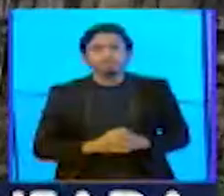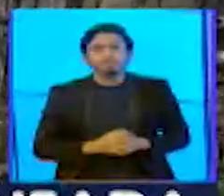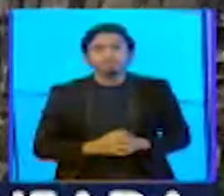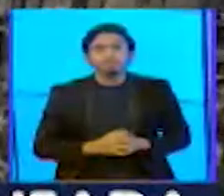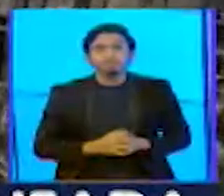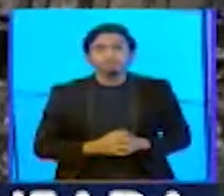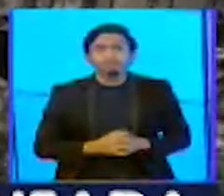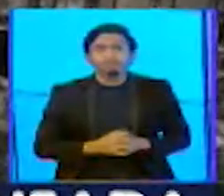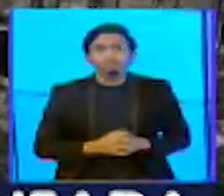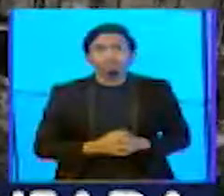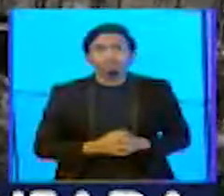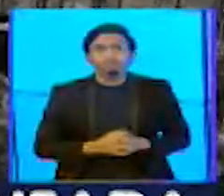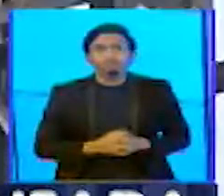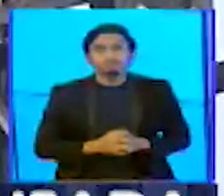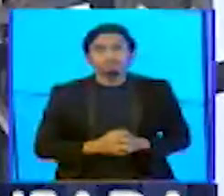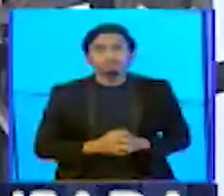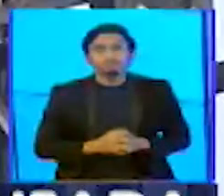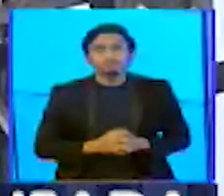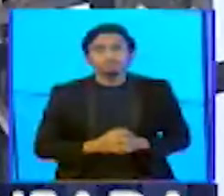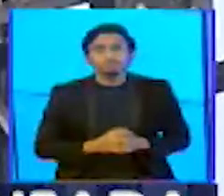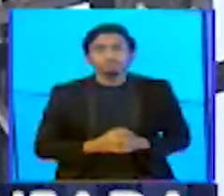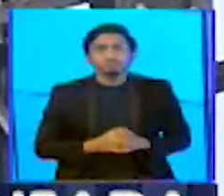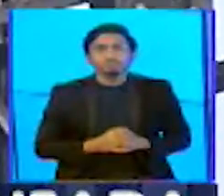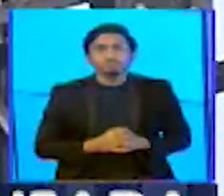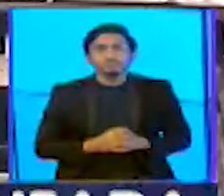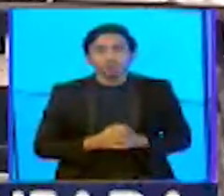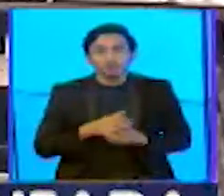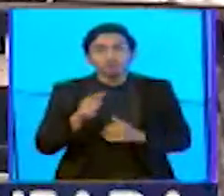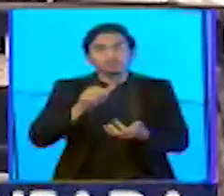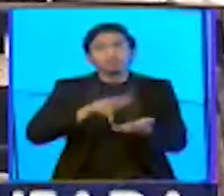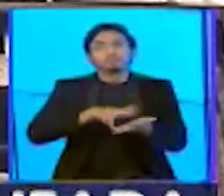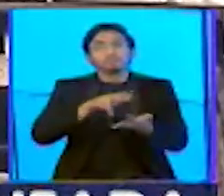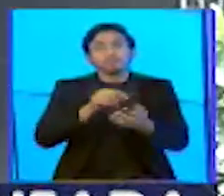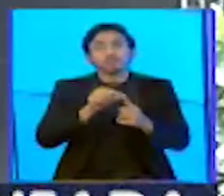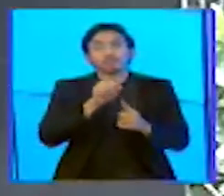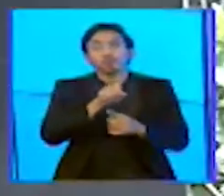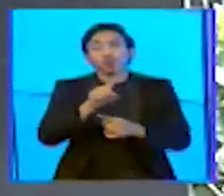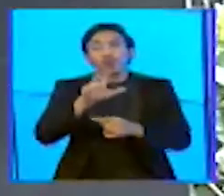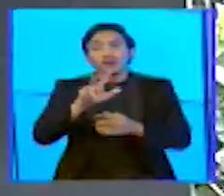Para tersangka dijerat pasal 188 KUHP dan terancam dengan hukuman 5 tahun